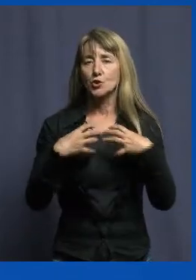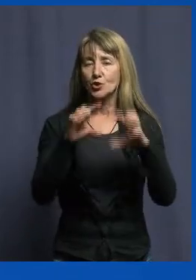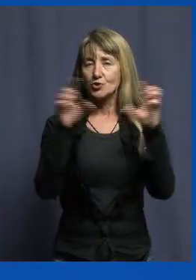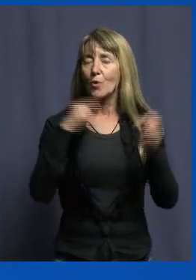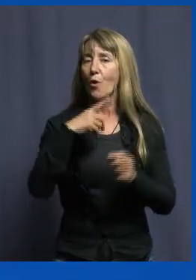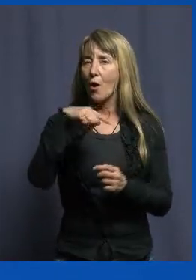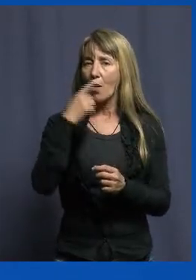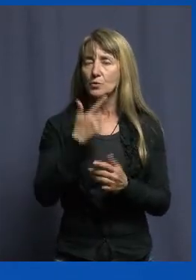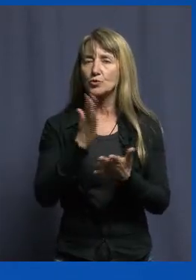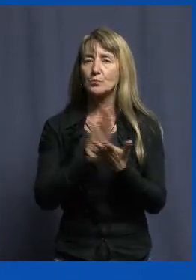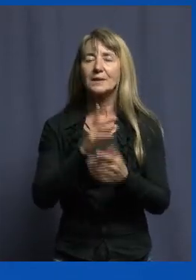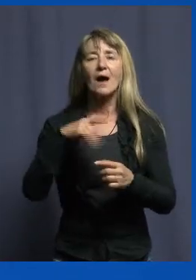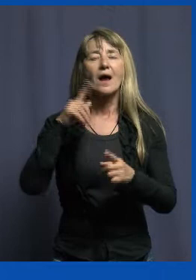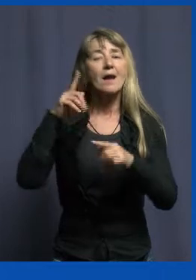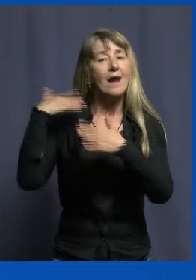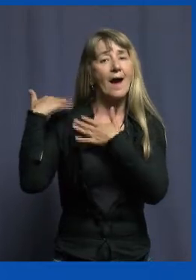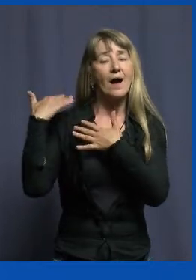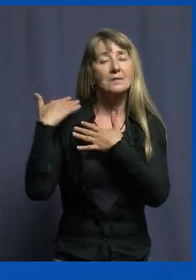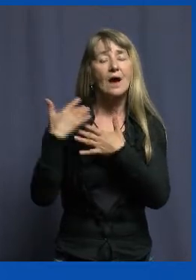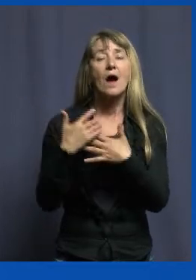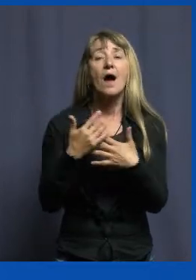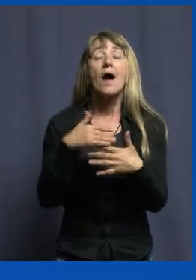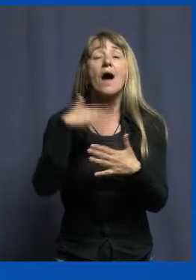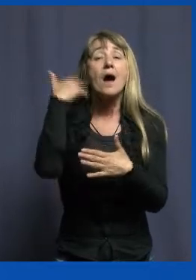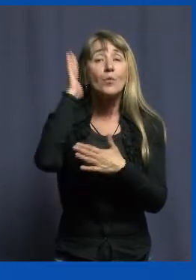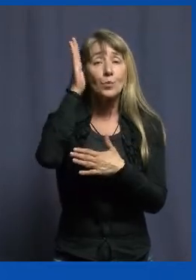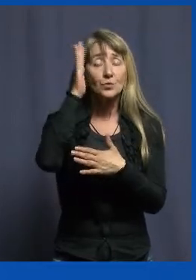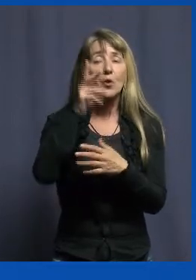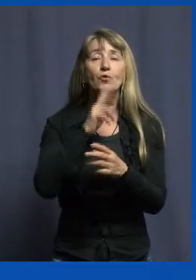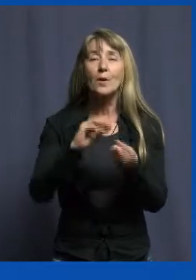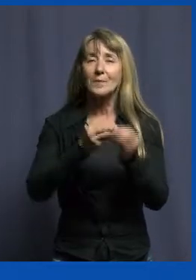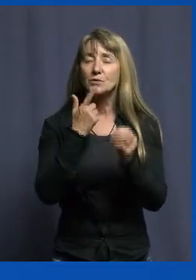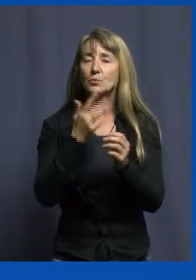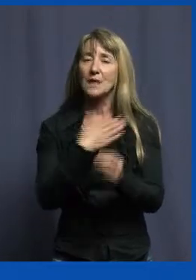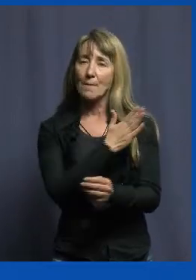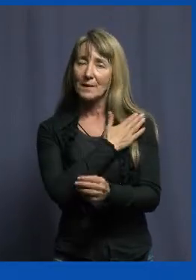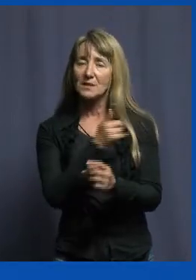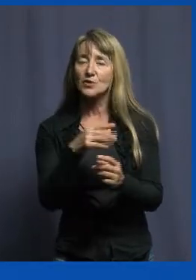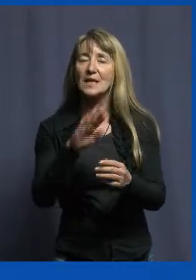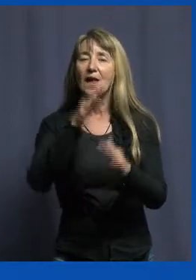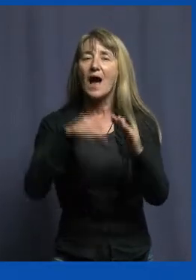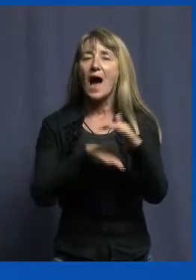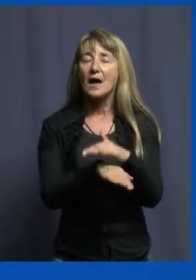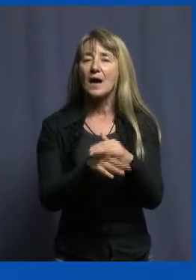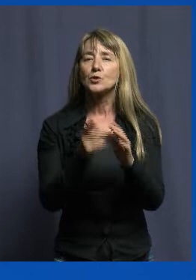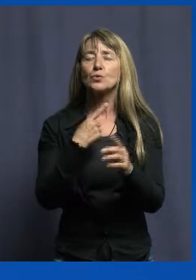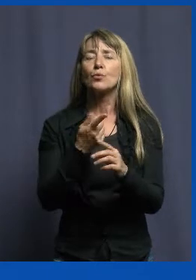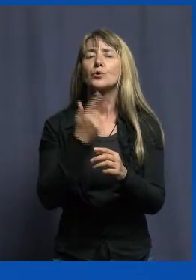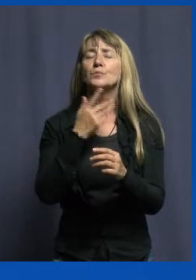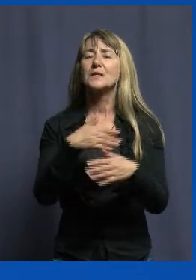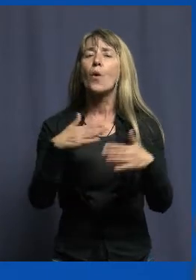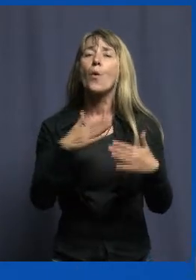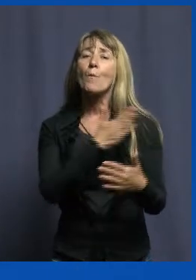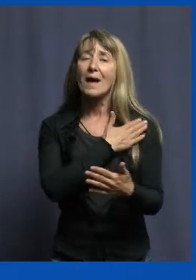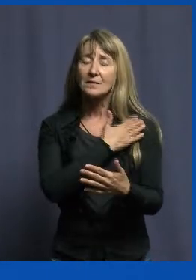govorim, to će biti nekada, vidjet ćemo, sa tom pijacom koja će biti u mandatu, sa tom garažom u Kasarnetom i puti koja će biti u mandatu,